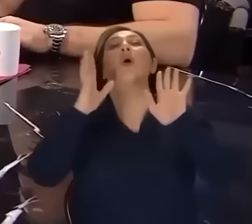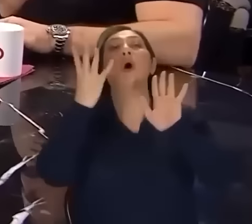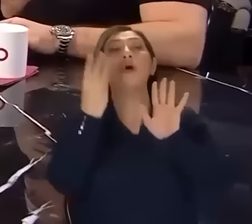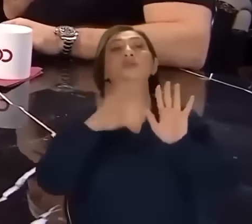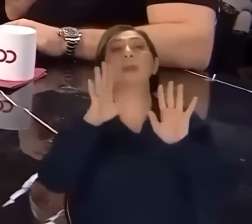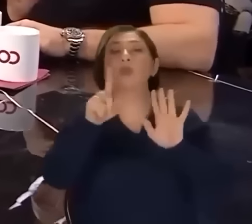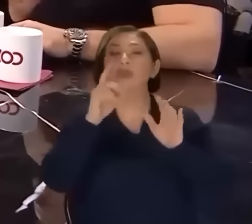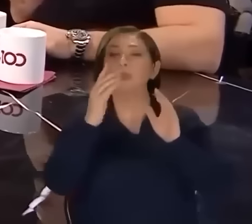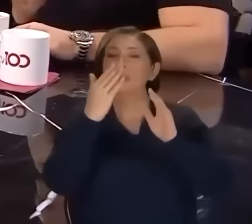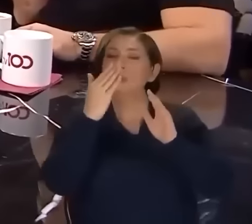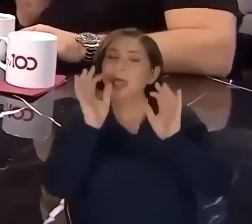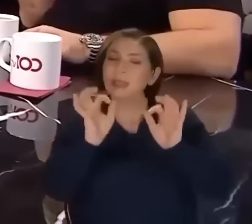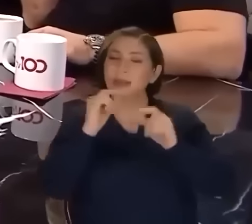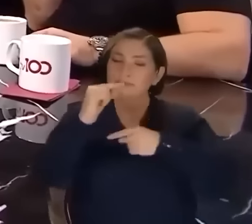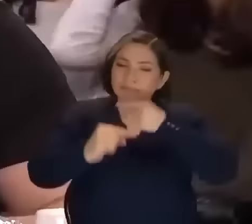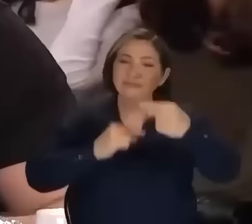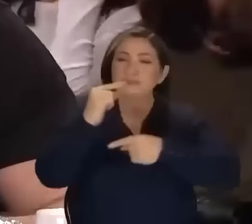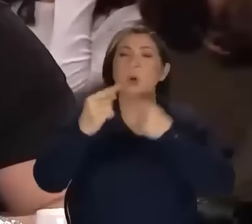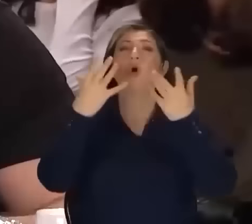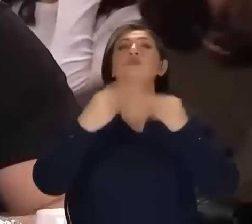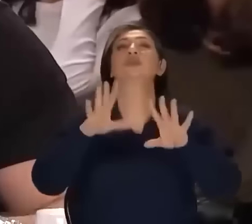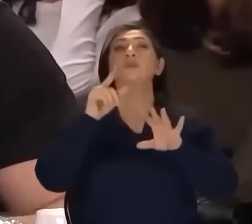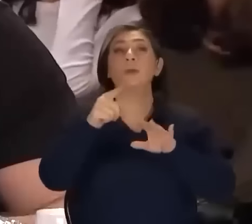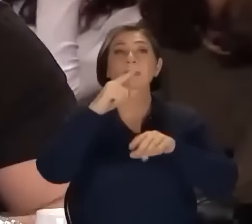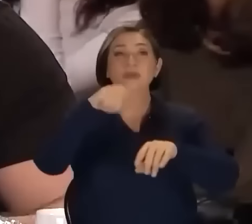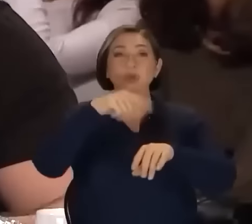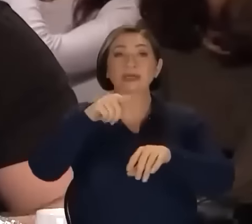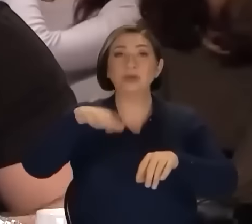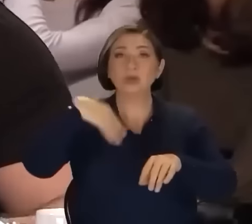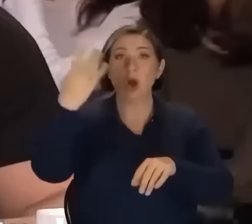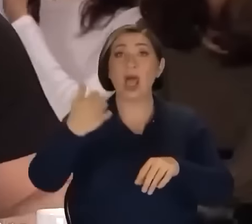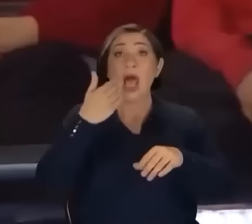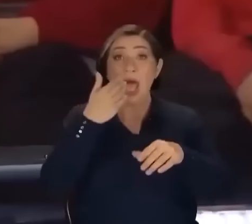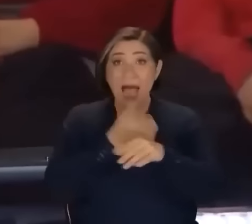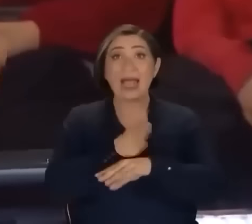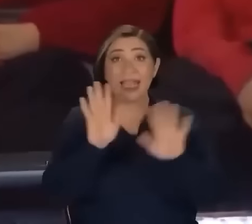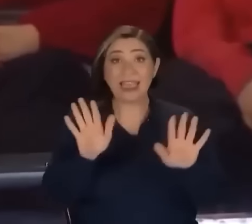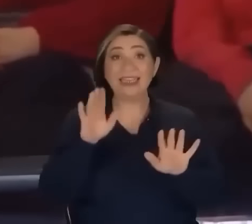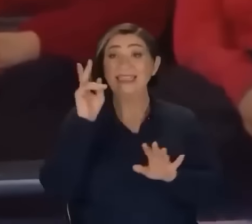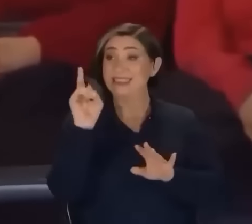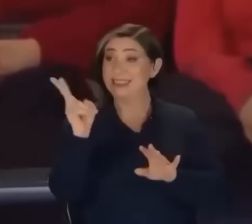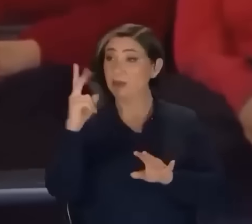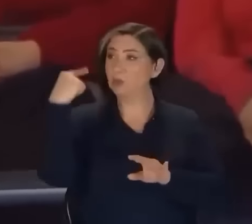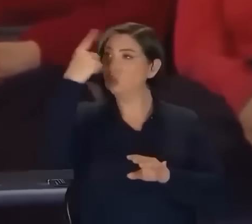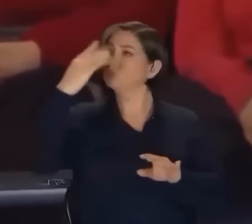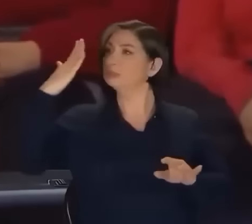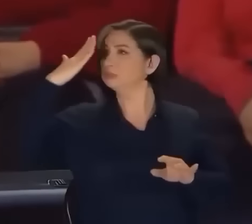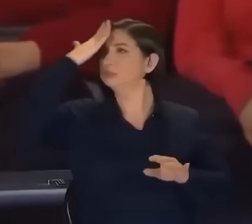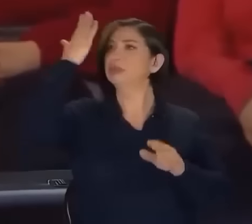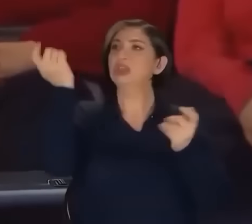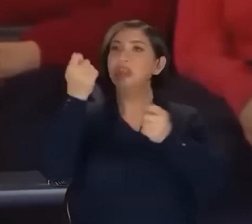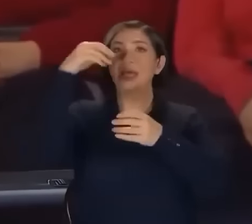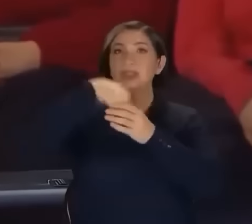leşme ceğin ya da başka bir deyimle ve bunların bir süre sonra hakikaten senin yüz Akın işler